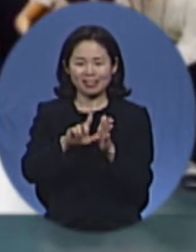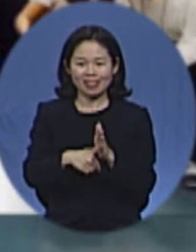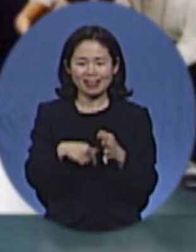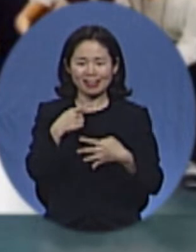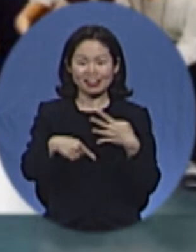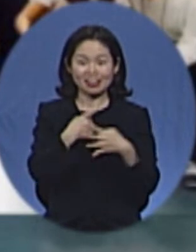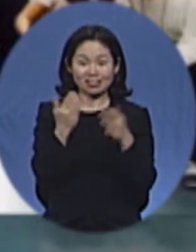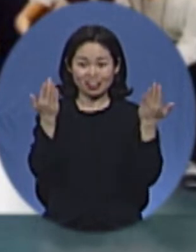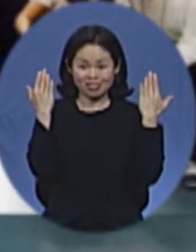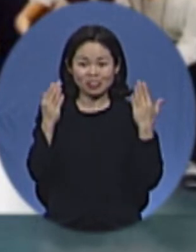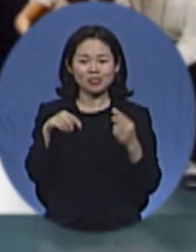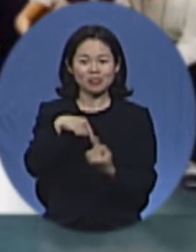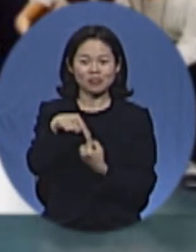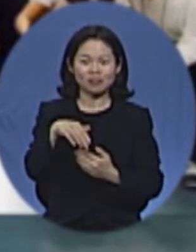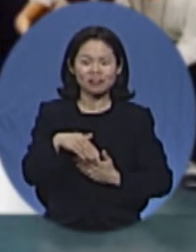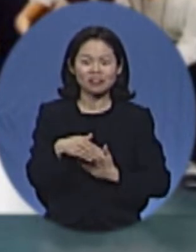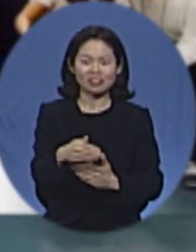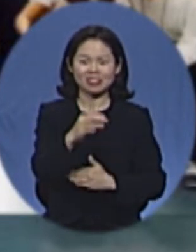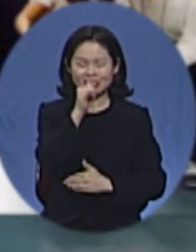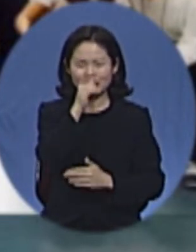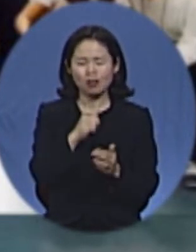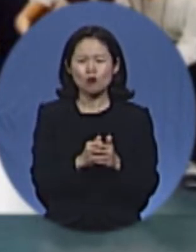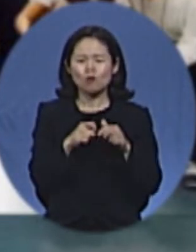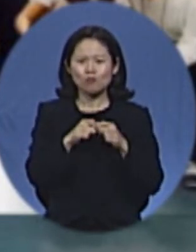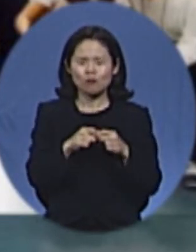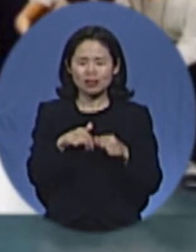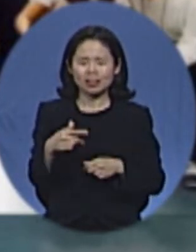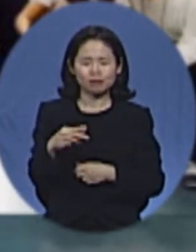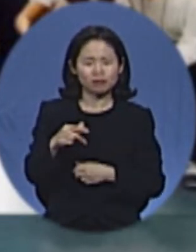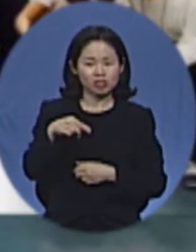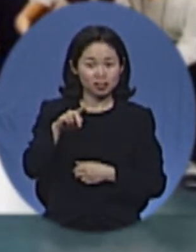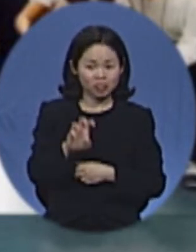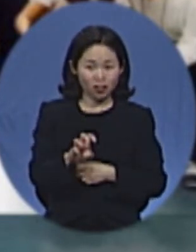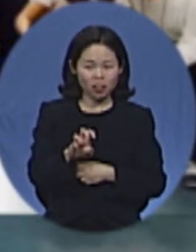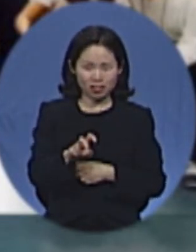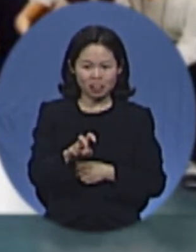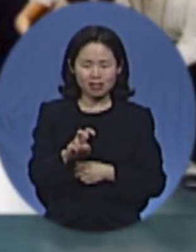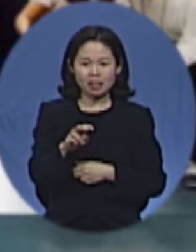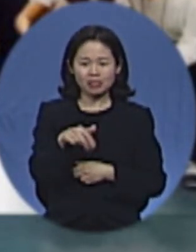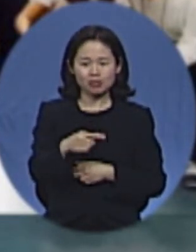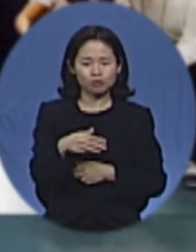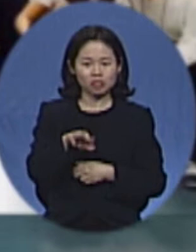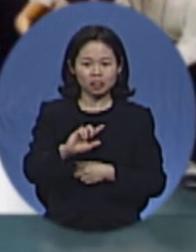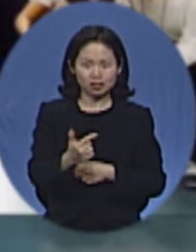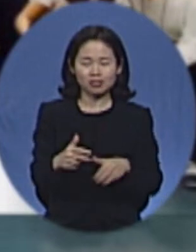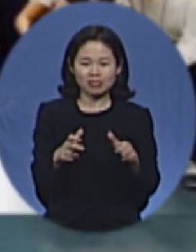있습니다. 자세한 사항은 금천 장애인 종합복지관